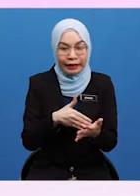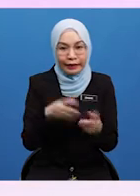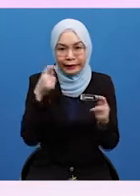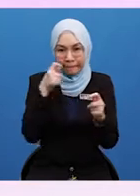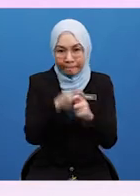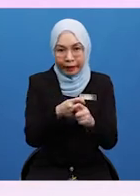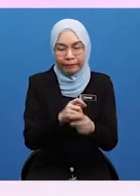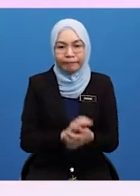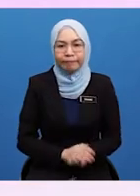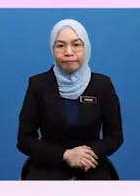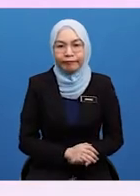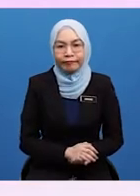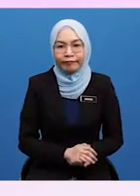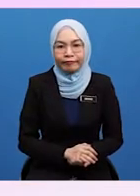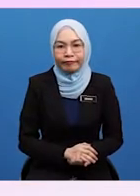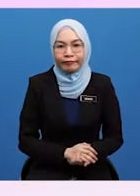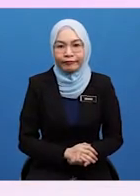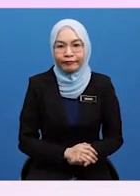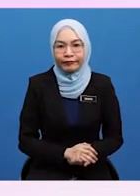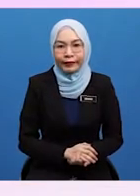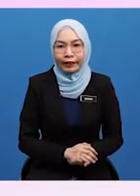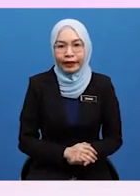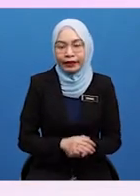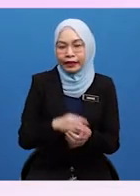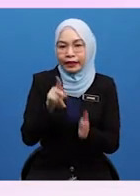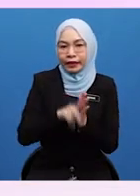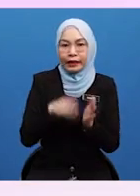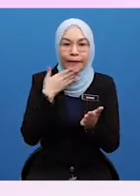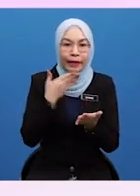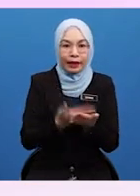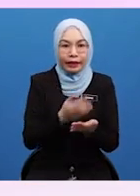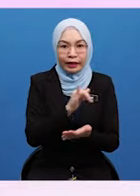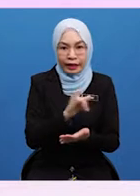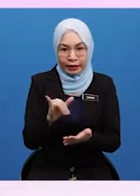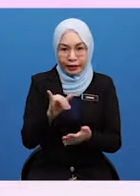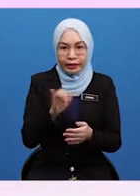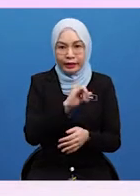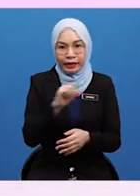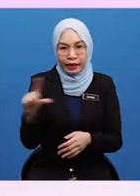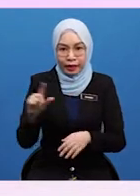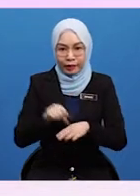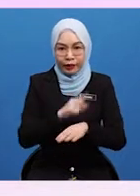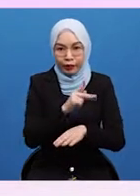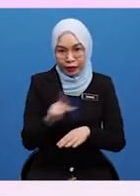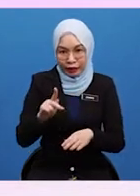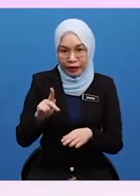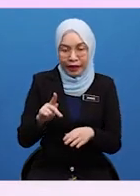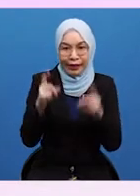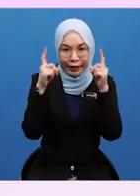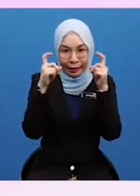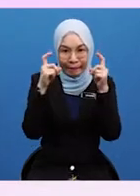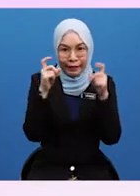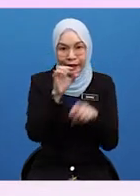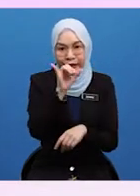kelebihan satelit Plaza saat ini adalah menggunakan kamera yang